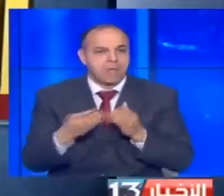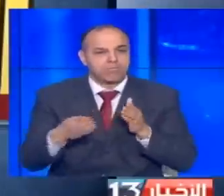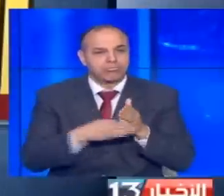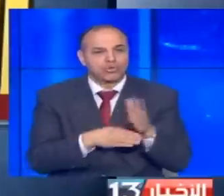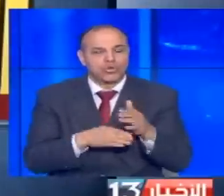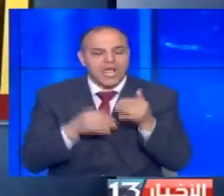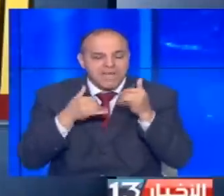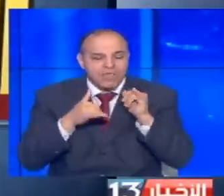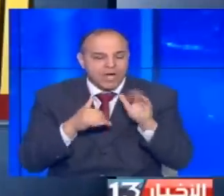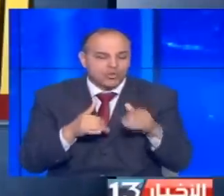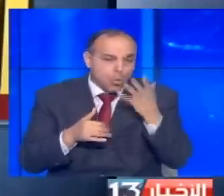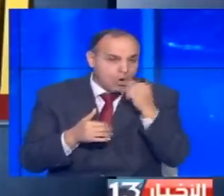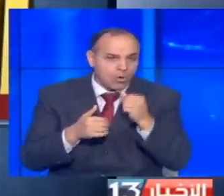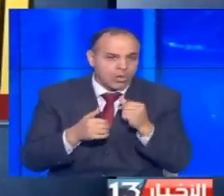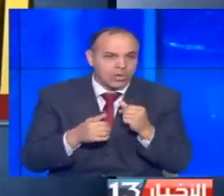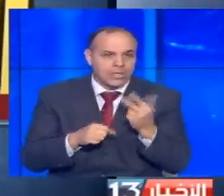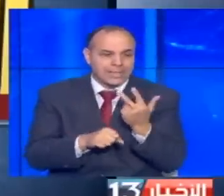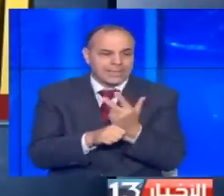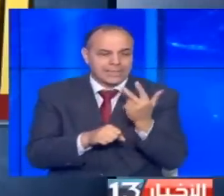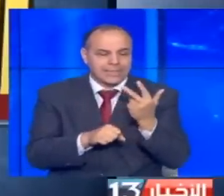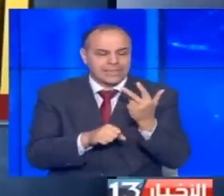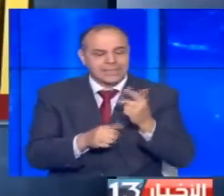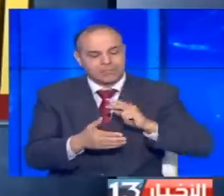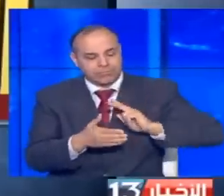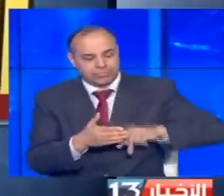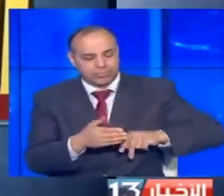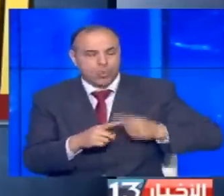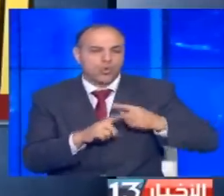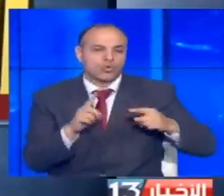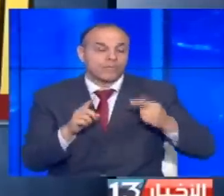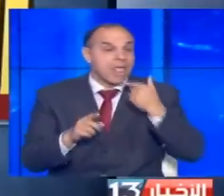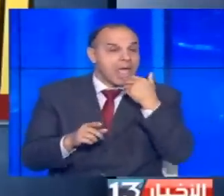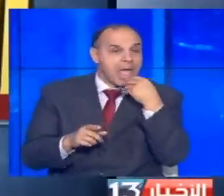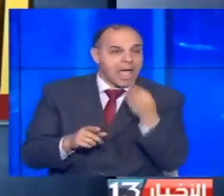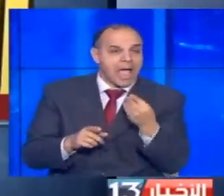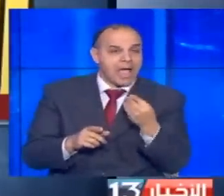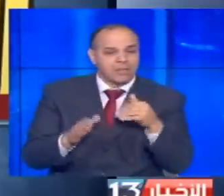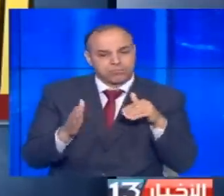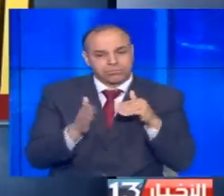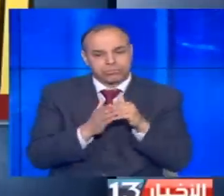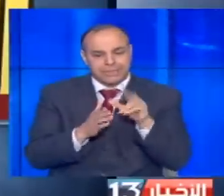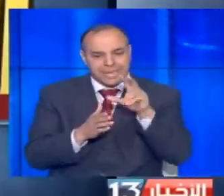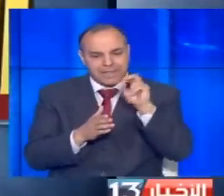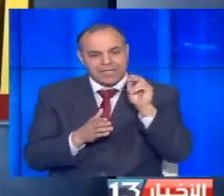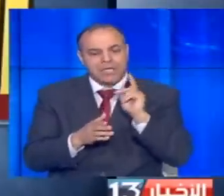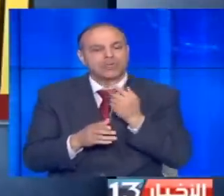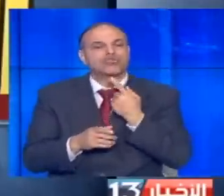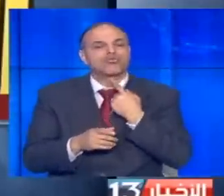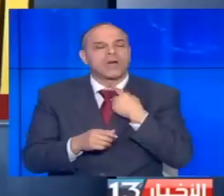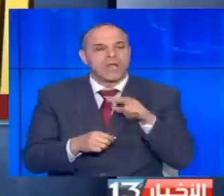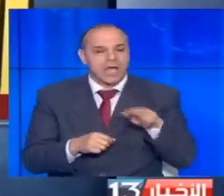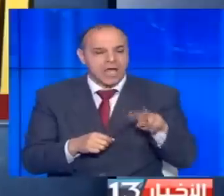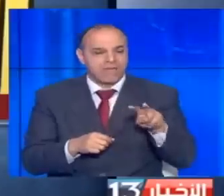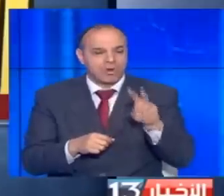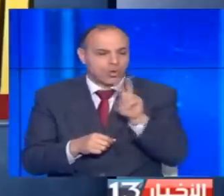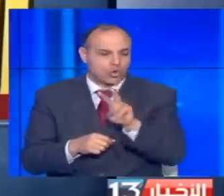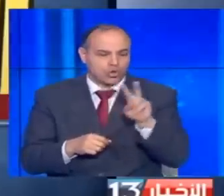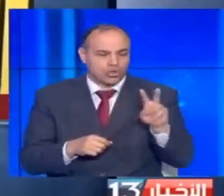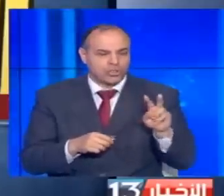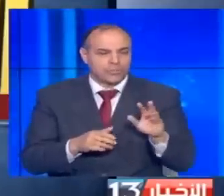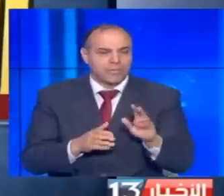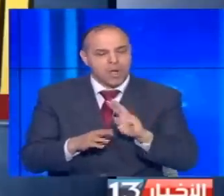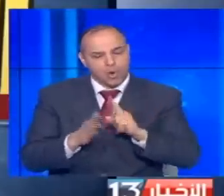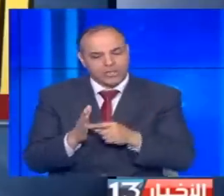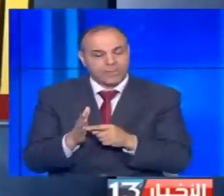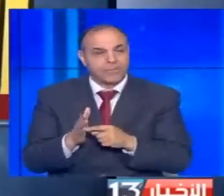السيد سياسي لمده ثلاثه مواسم ونصف وذلك الى غايه الثلاثين من اجواء الفين واثنين وعشرين